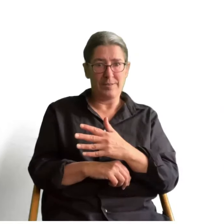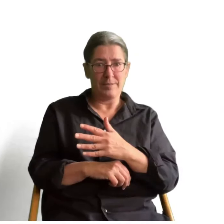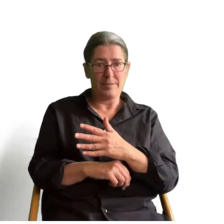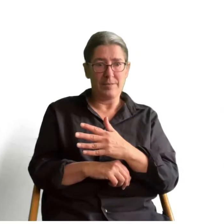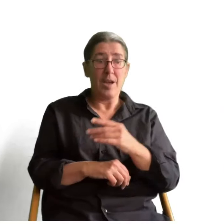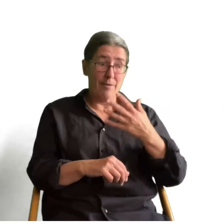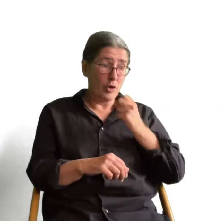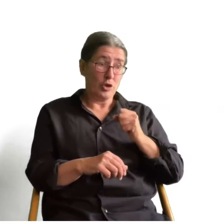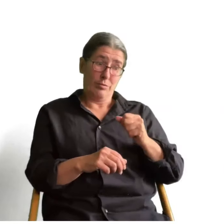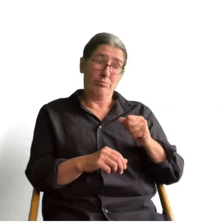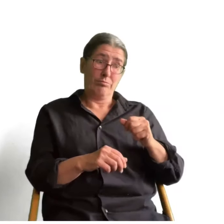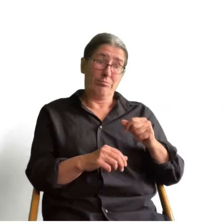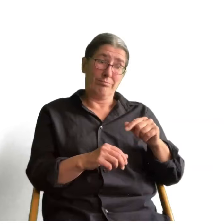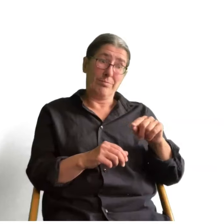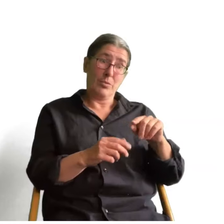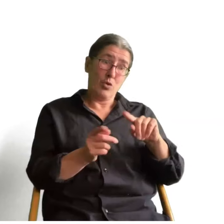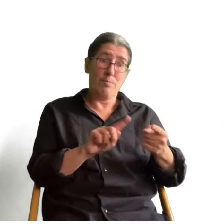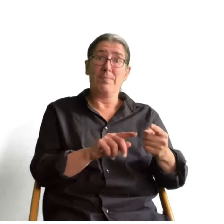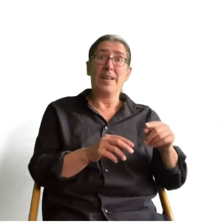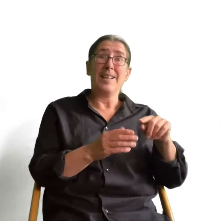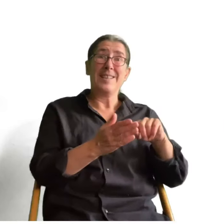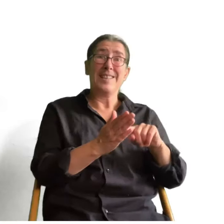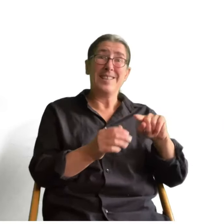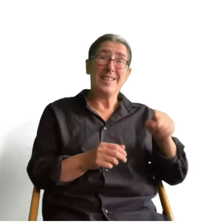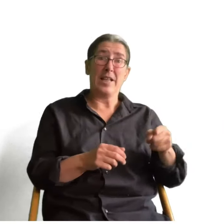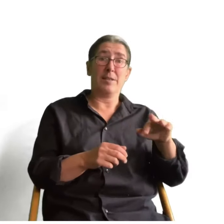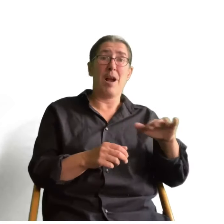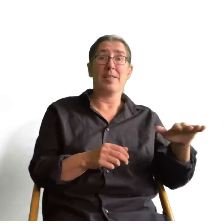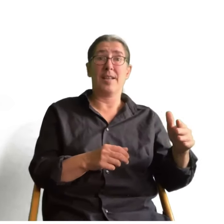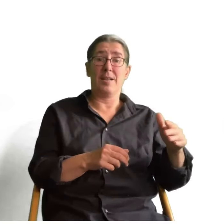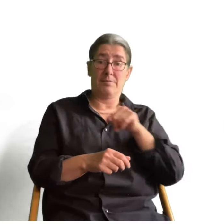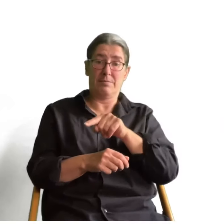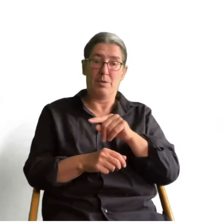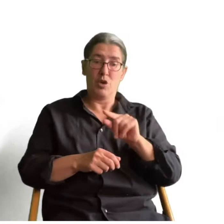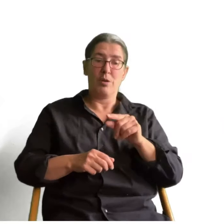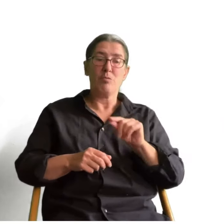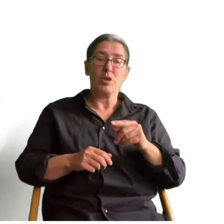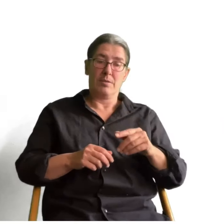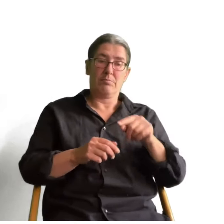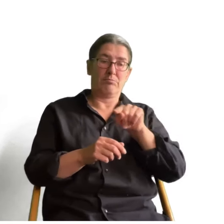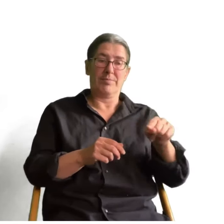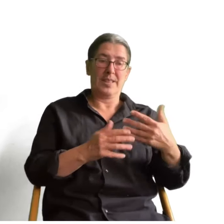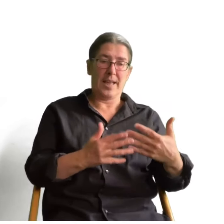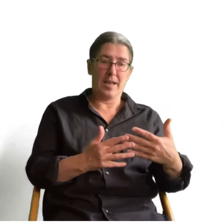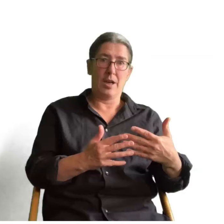diese 3/5, um zur Dezimalzahl zu kommen, erweitern muss auf Zehntel